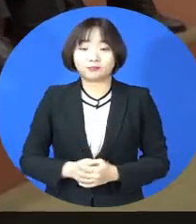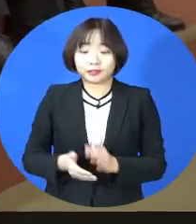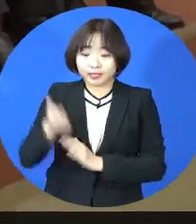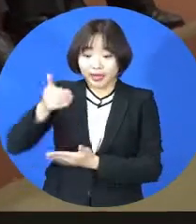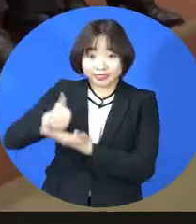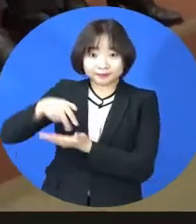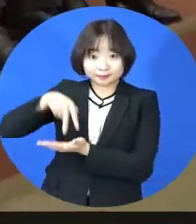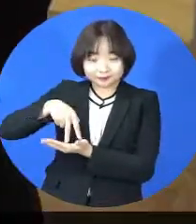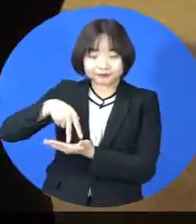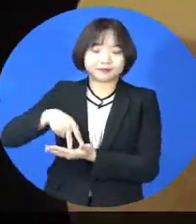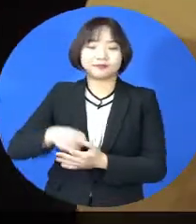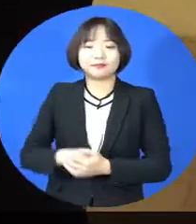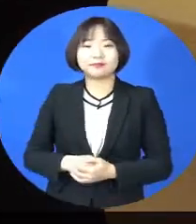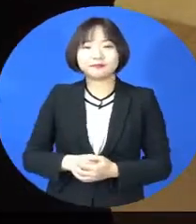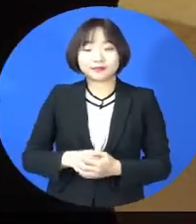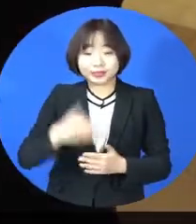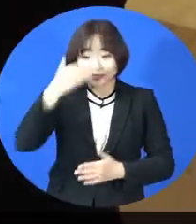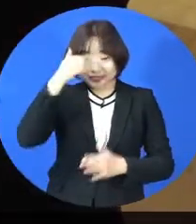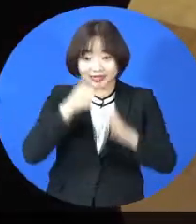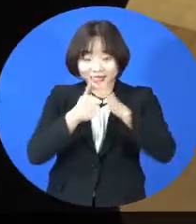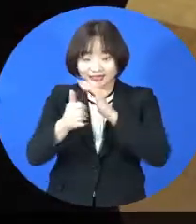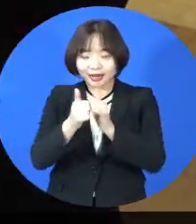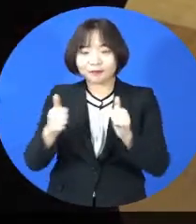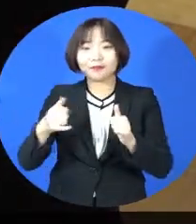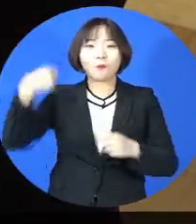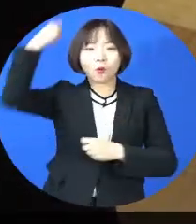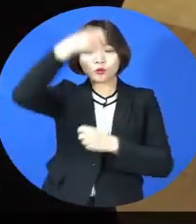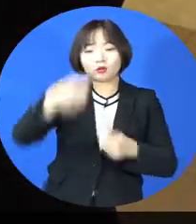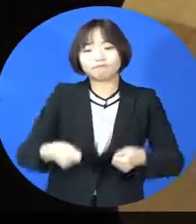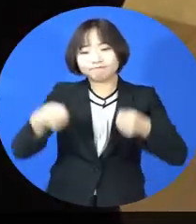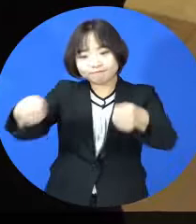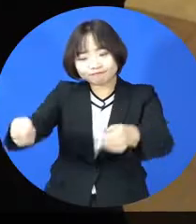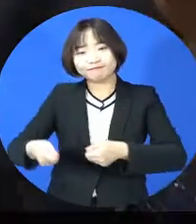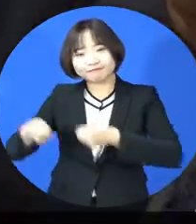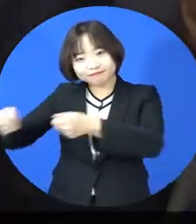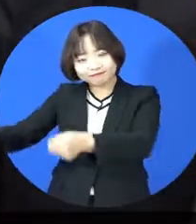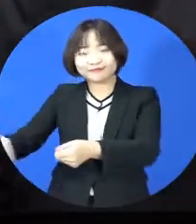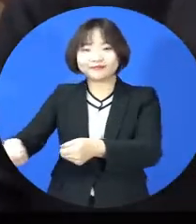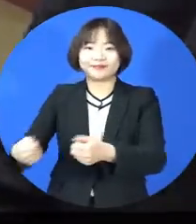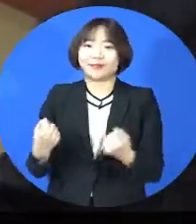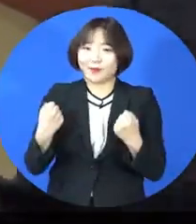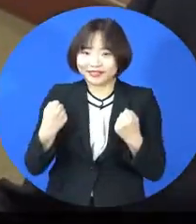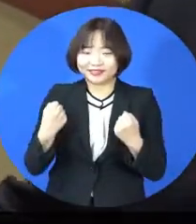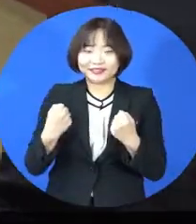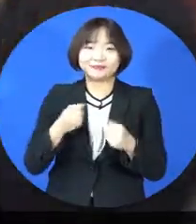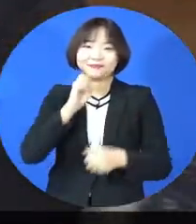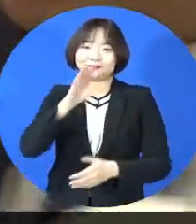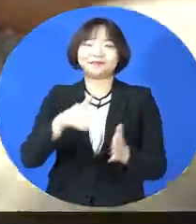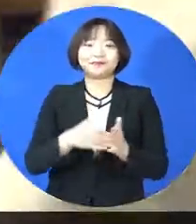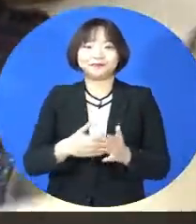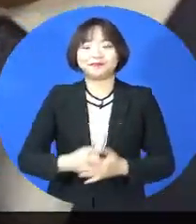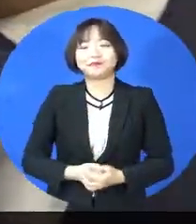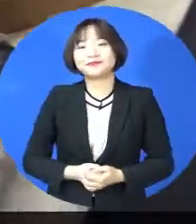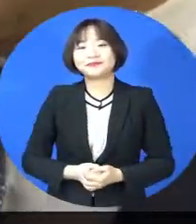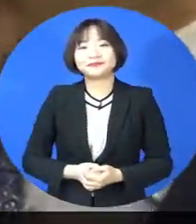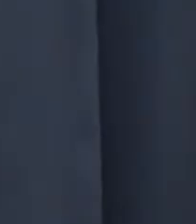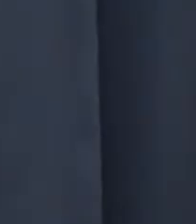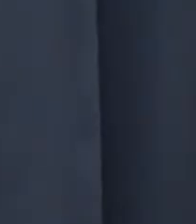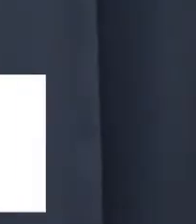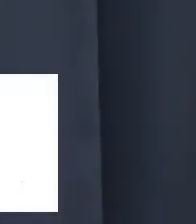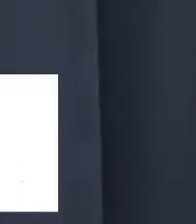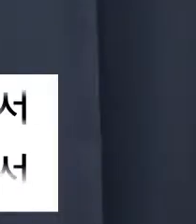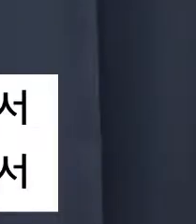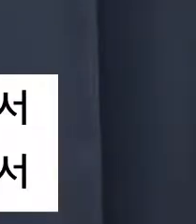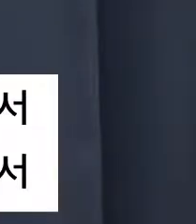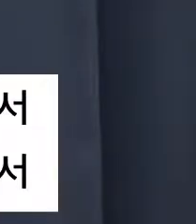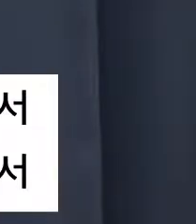가운데 진행했는데요. 구본영 시장은 탐방대원들에게 직접 목도리를 수여하며 탐방대원들을 응원했습니다.